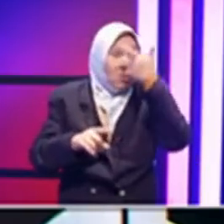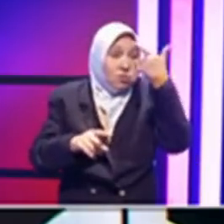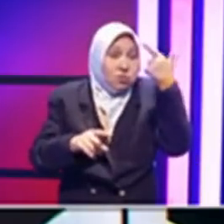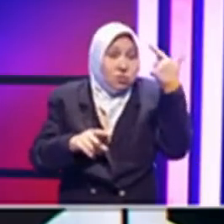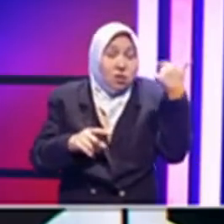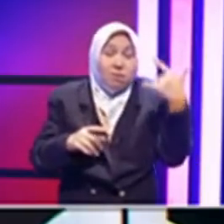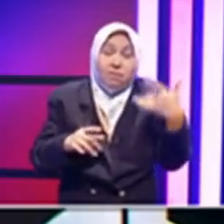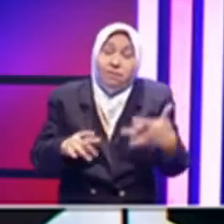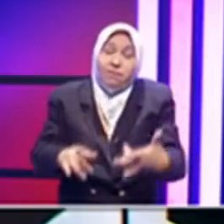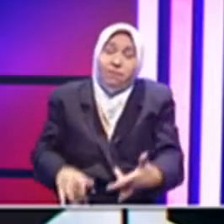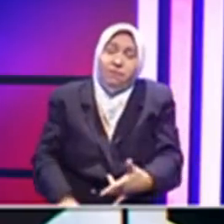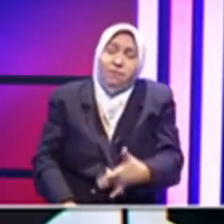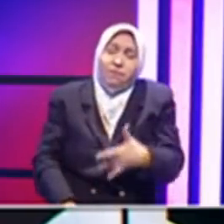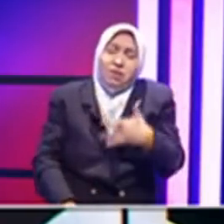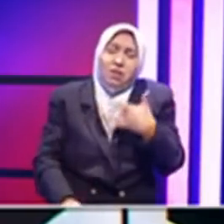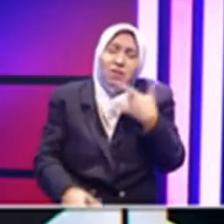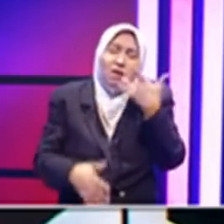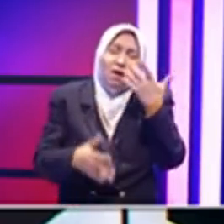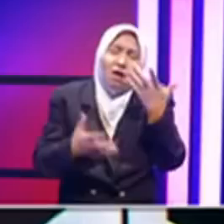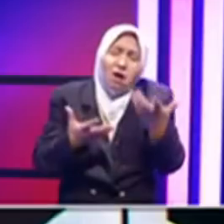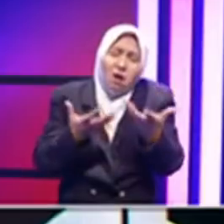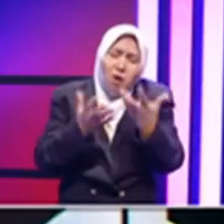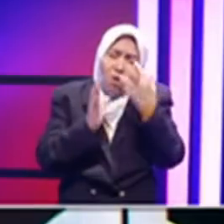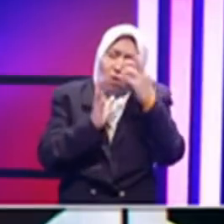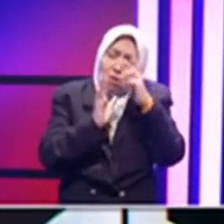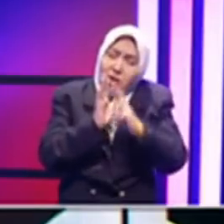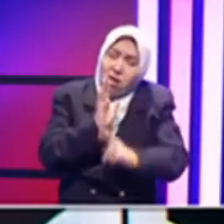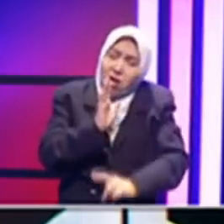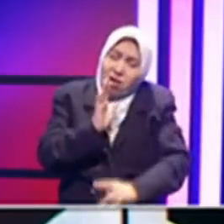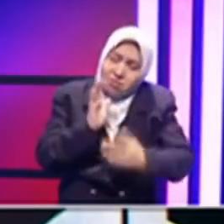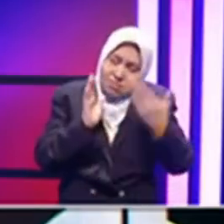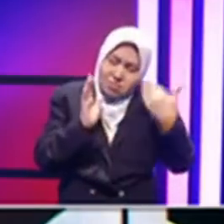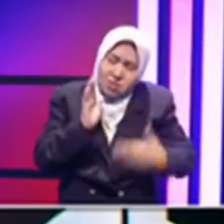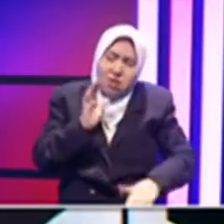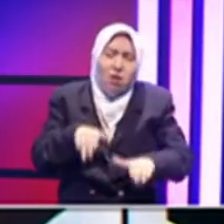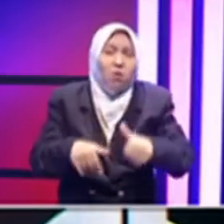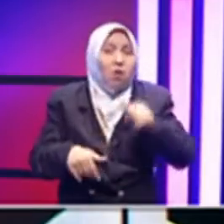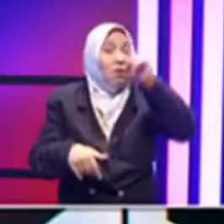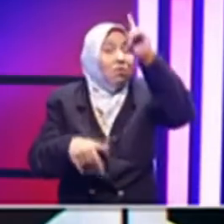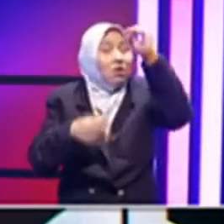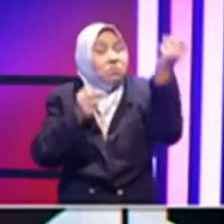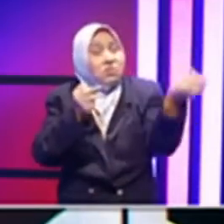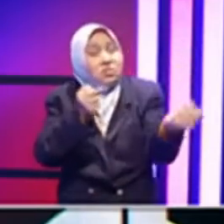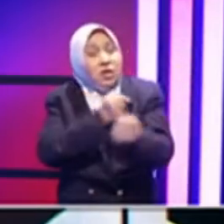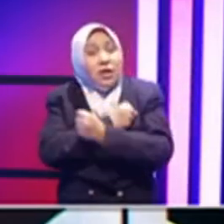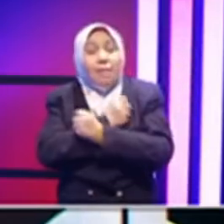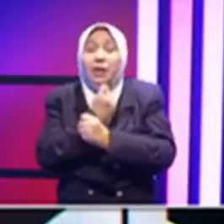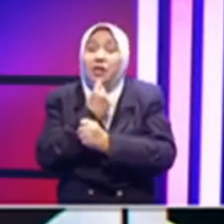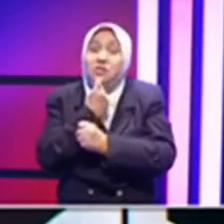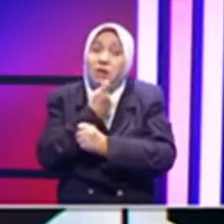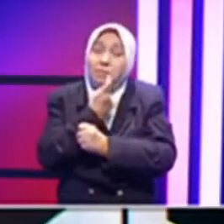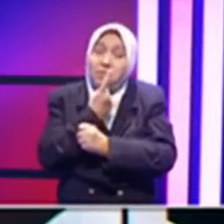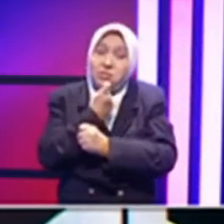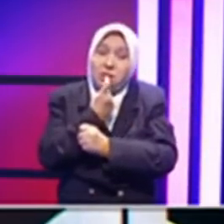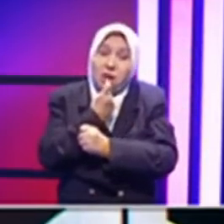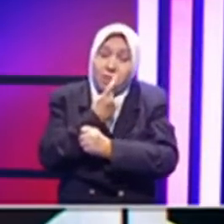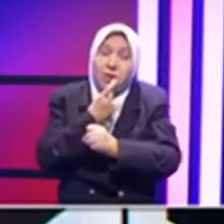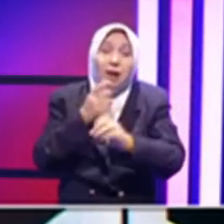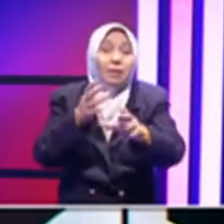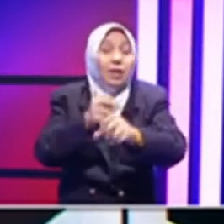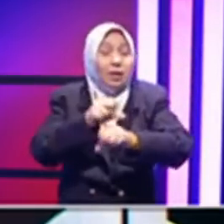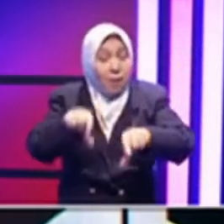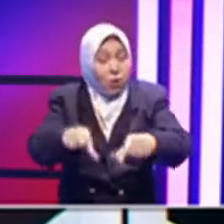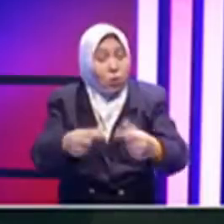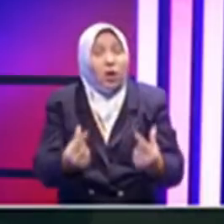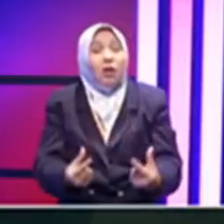kerana merasakan betapa kerdilnya, betapa Allah amat menyayangi kepada sesiapa sahaja yang mendapat Al-Quran